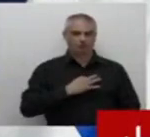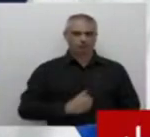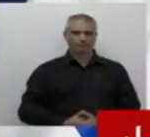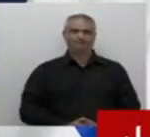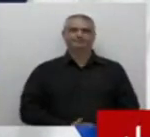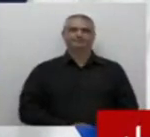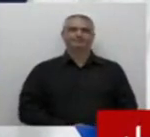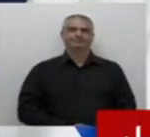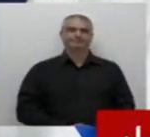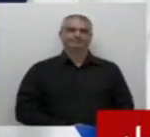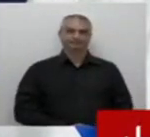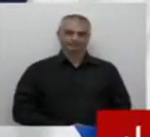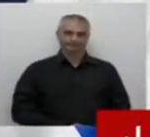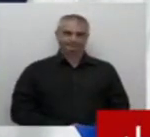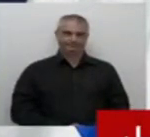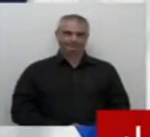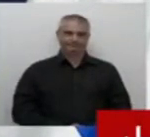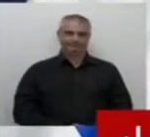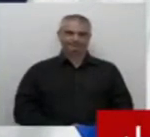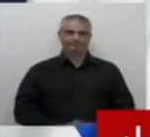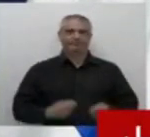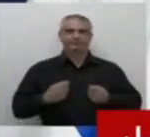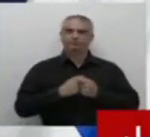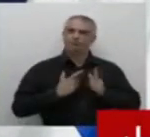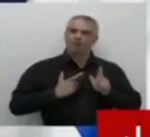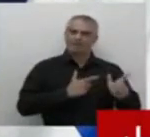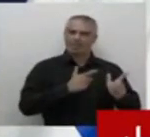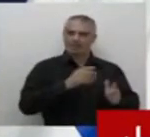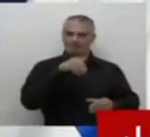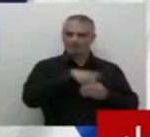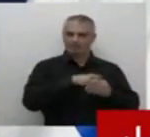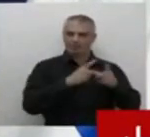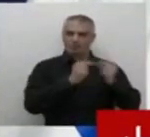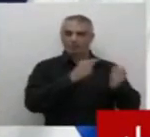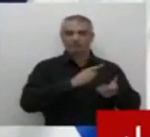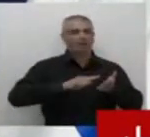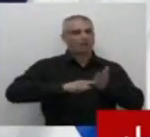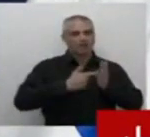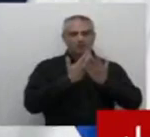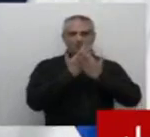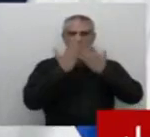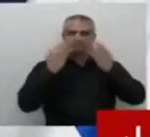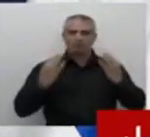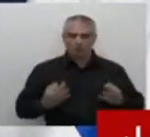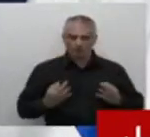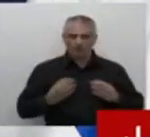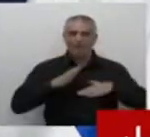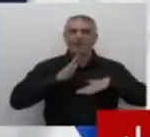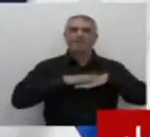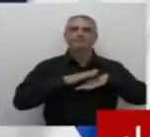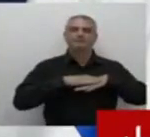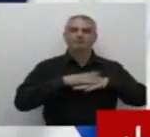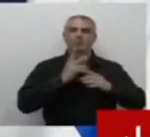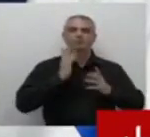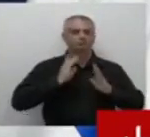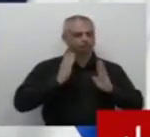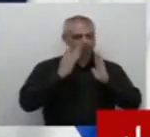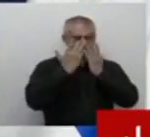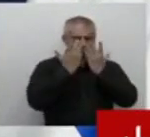جنود جنود الجيش وقادته بخصوص القتال في غزه فالاهى واضحه